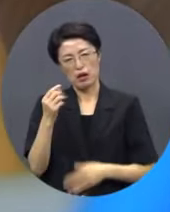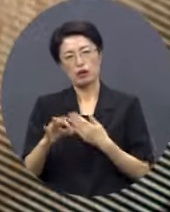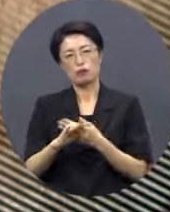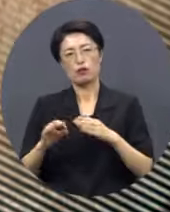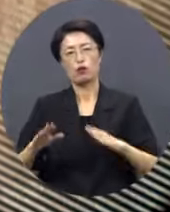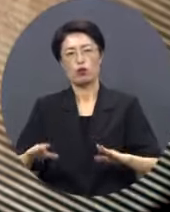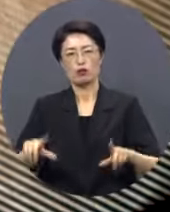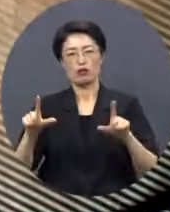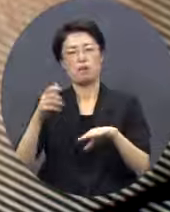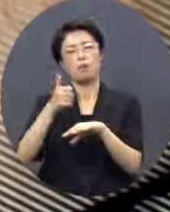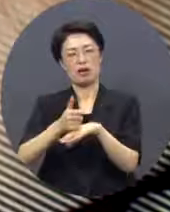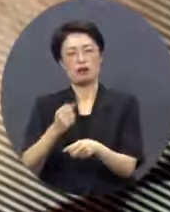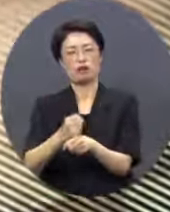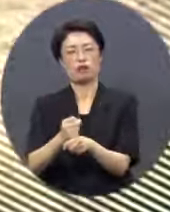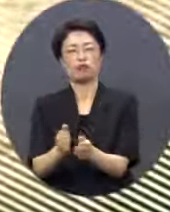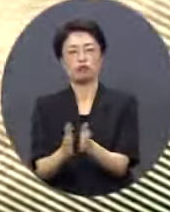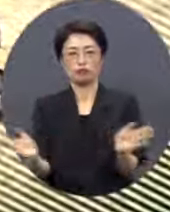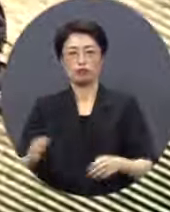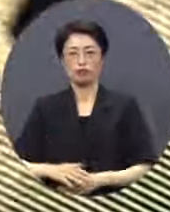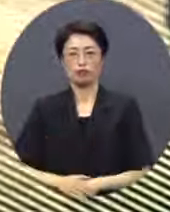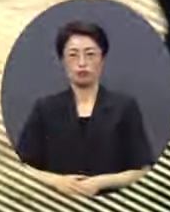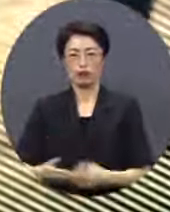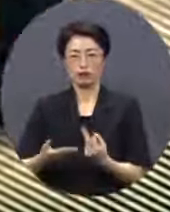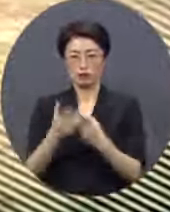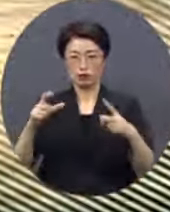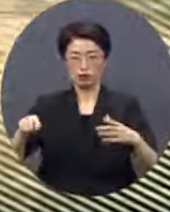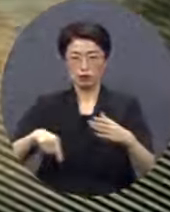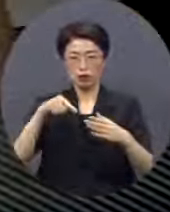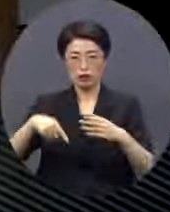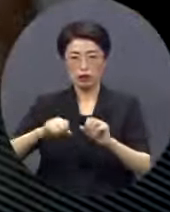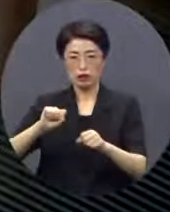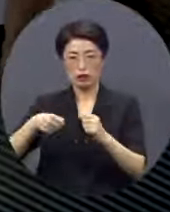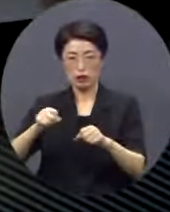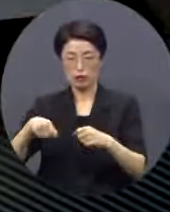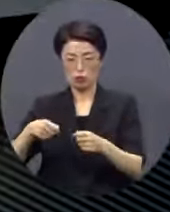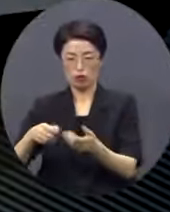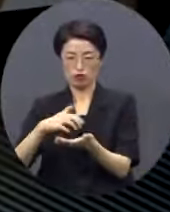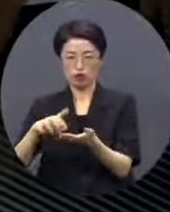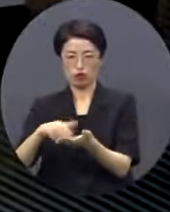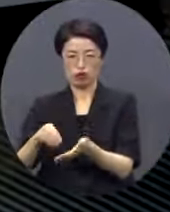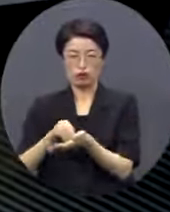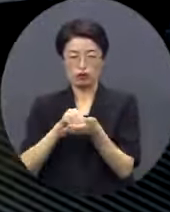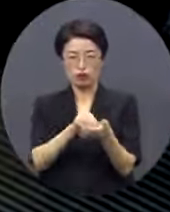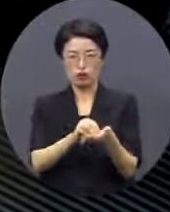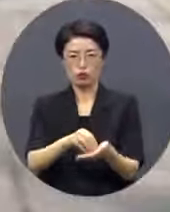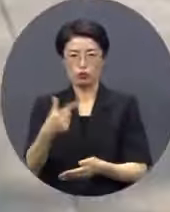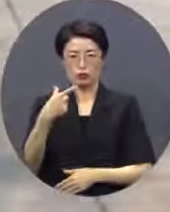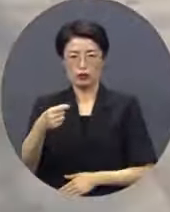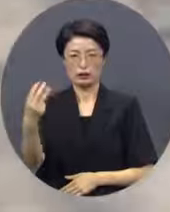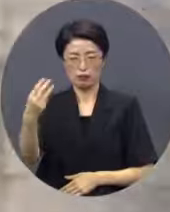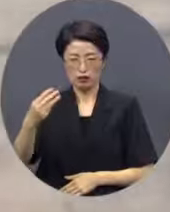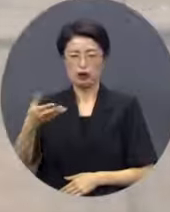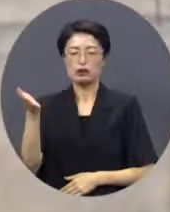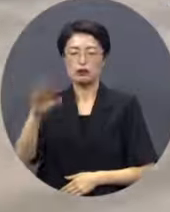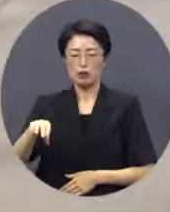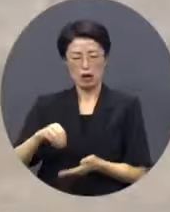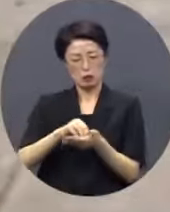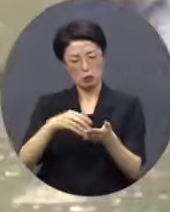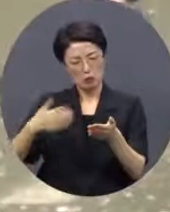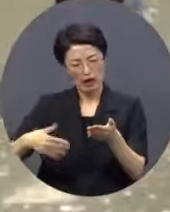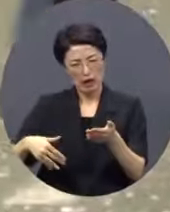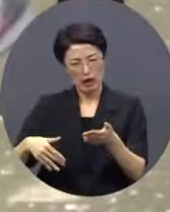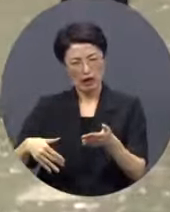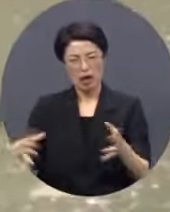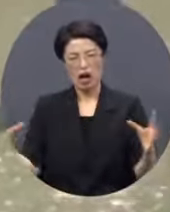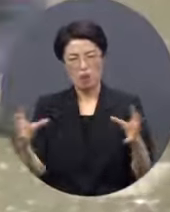예정입니다. 제주 지역에 등록된 반려동물 수는 6만 3천여 마리지만 등록에 반려동물을 감안하면 9만